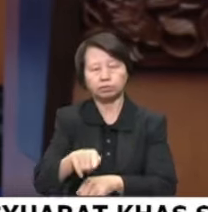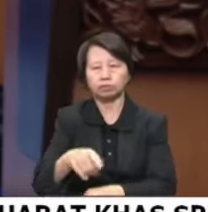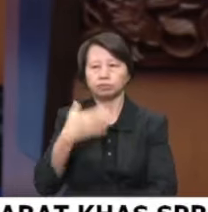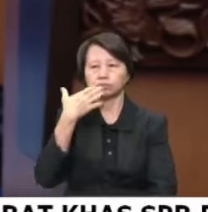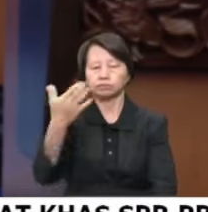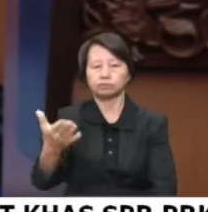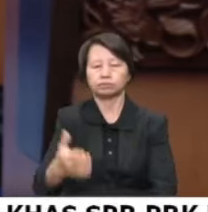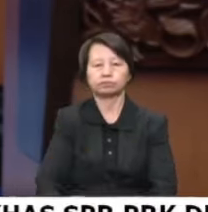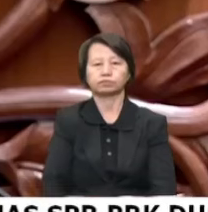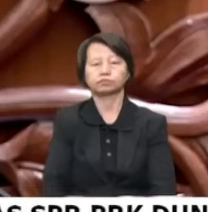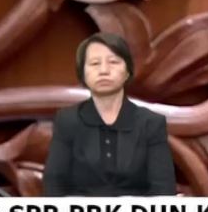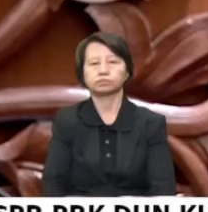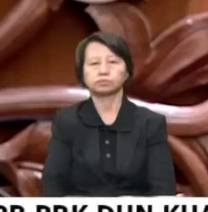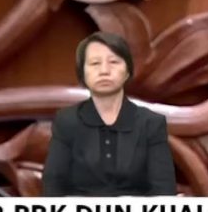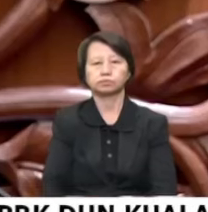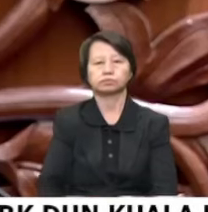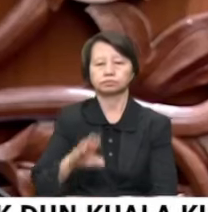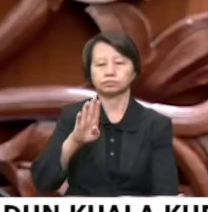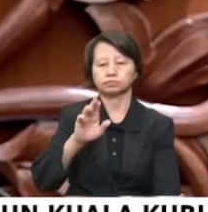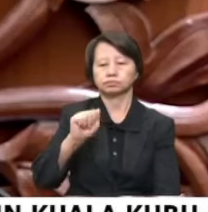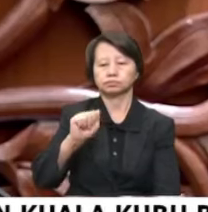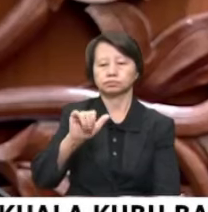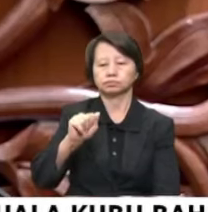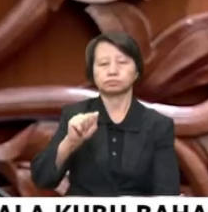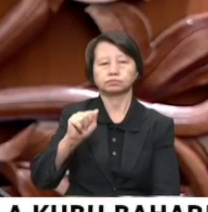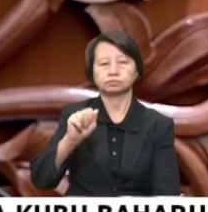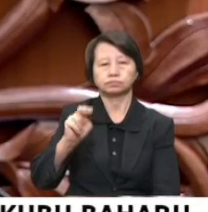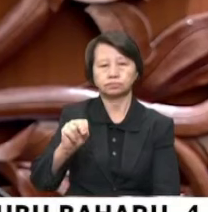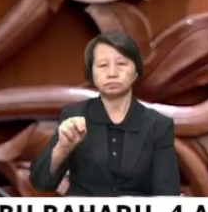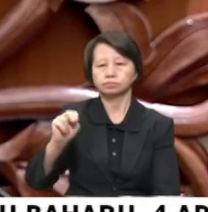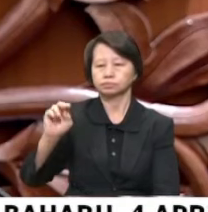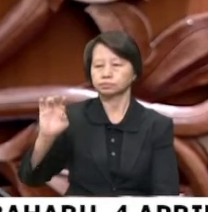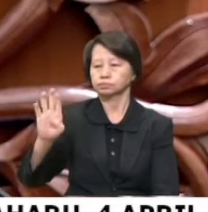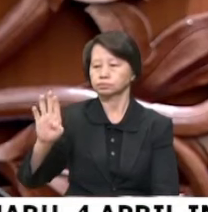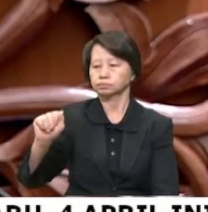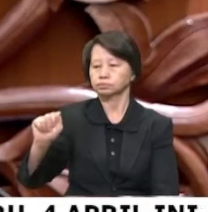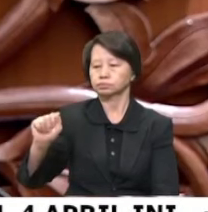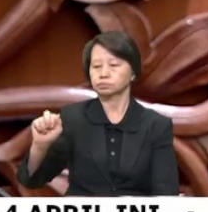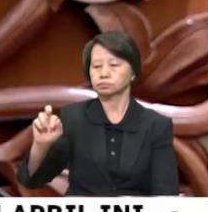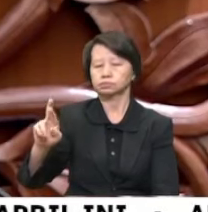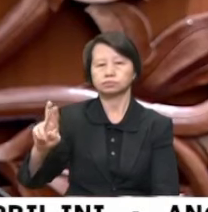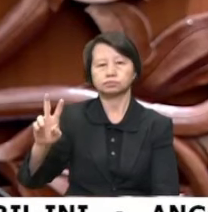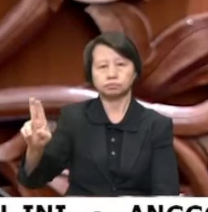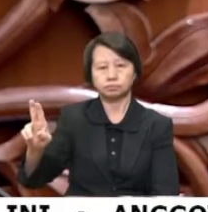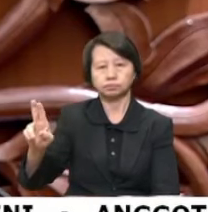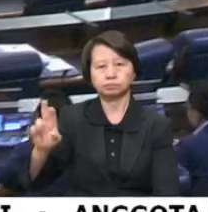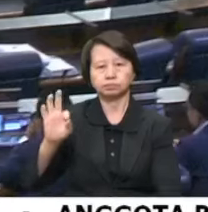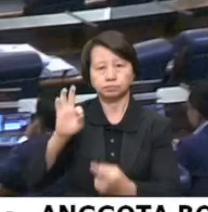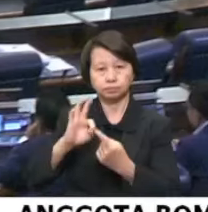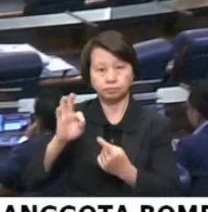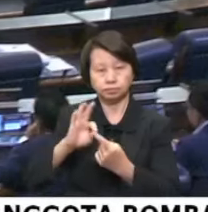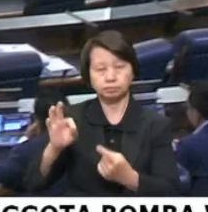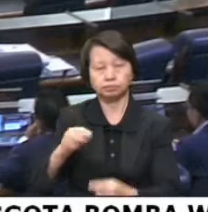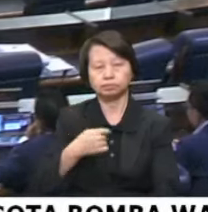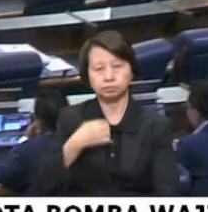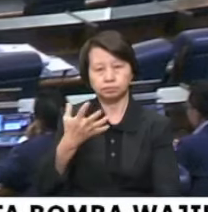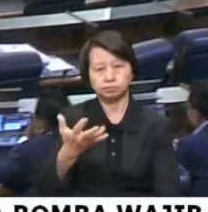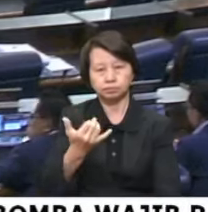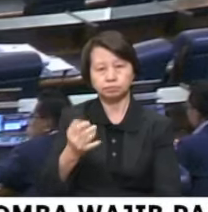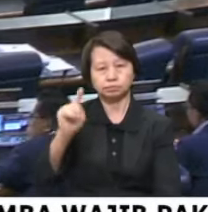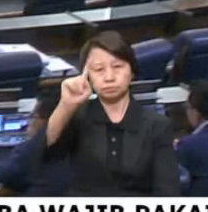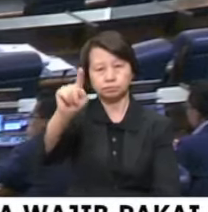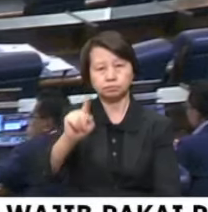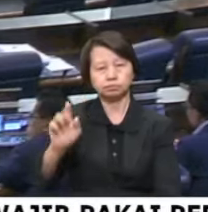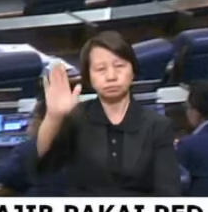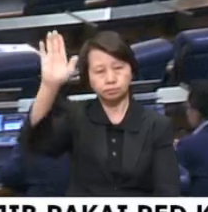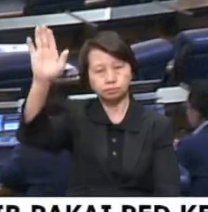kasih. Bayang Baru. Terima kasih Puan Yang Dipertua, terima kasih Menteri. Bayang Baru ingin tanya tentang Bayang